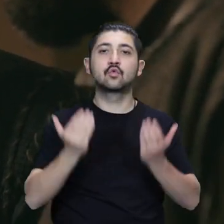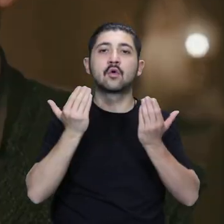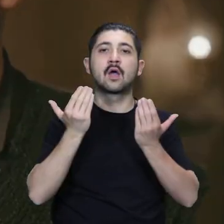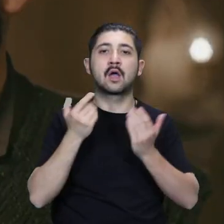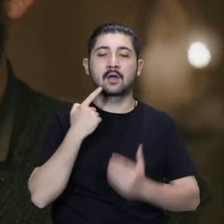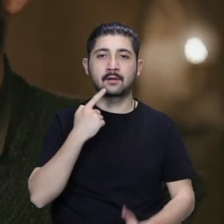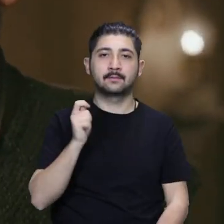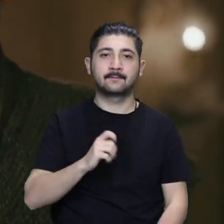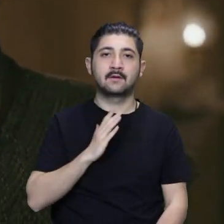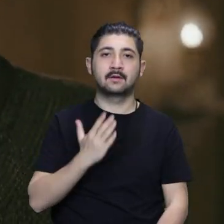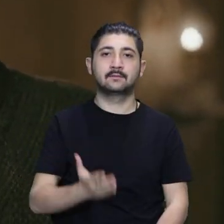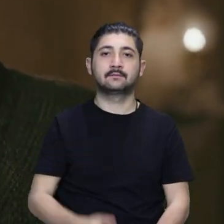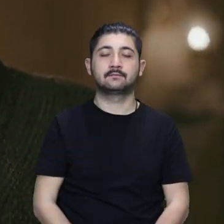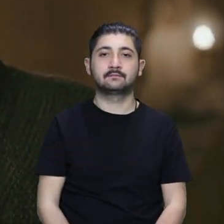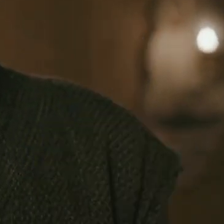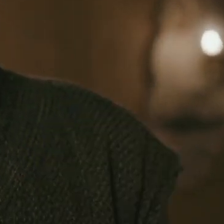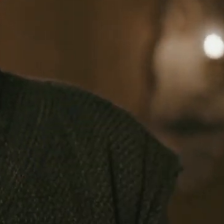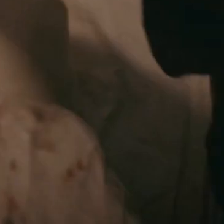racun.